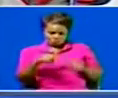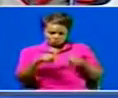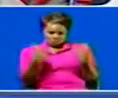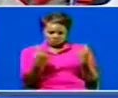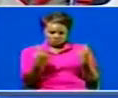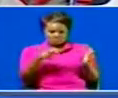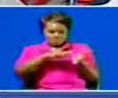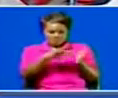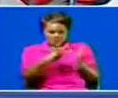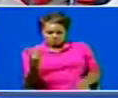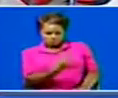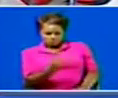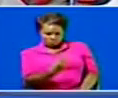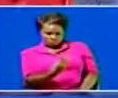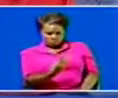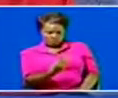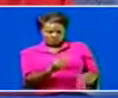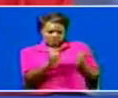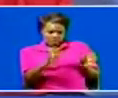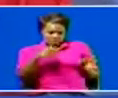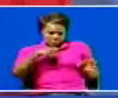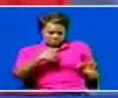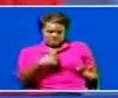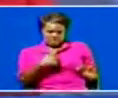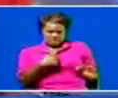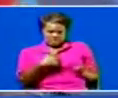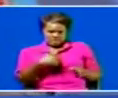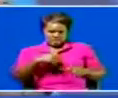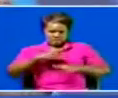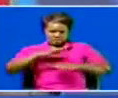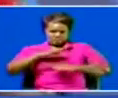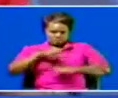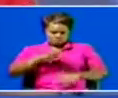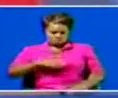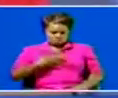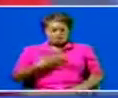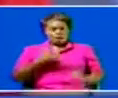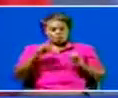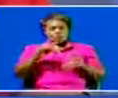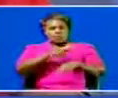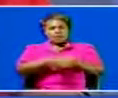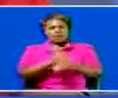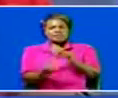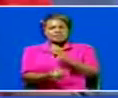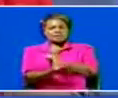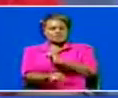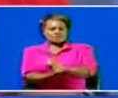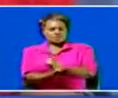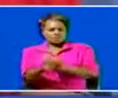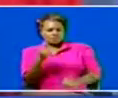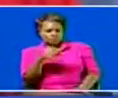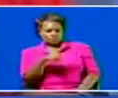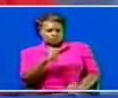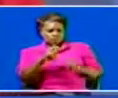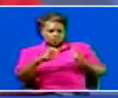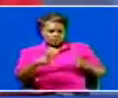sote wawili. Na kama mimi sijalieka sana, basi wewe limekuweka sana, lazima utatafuta ushauri. Ndio. Kwanza wengi